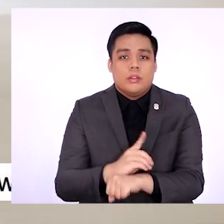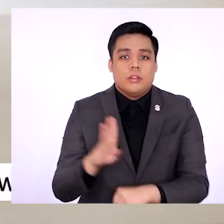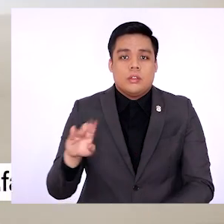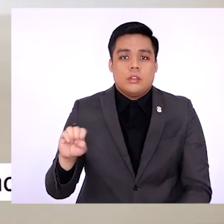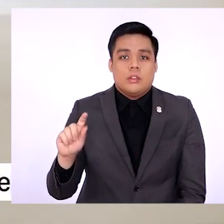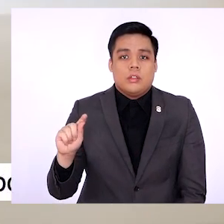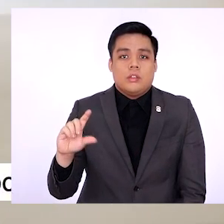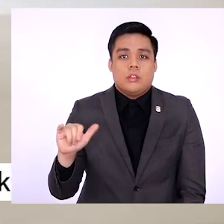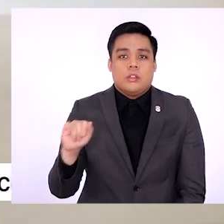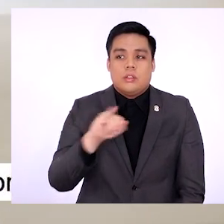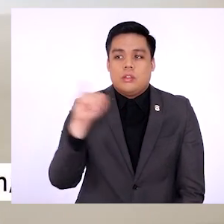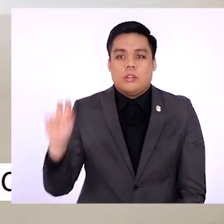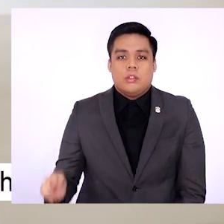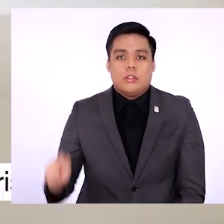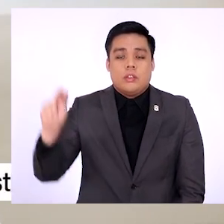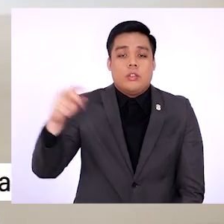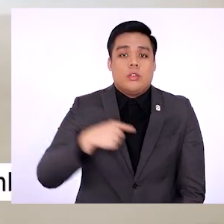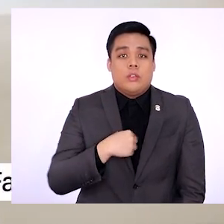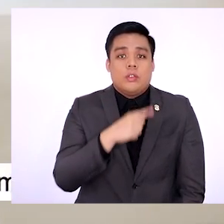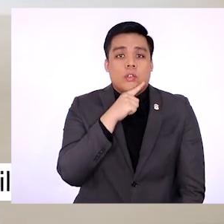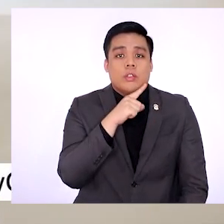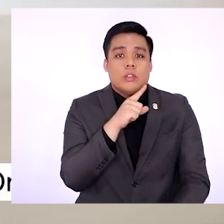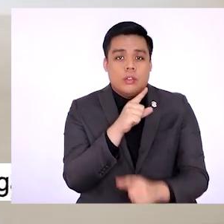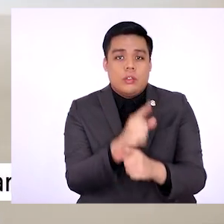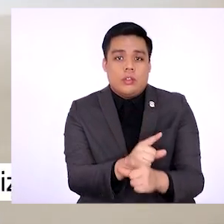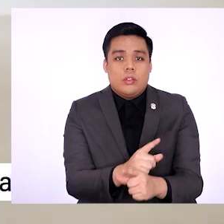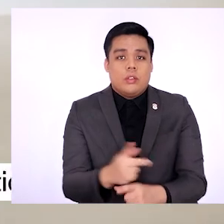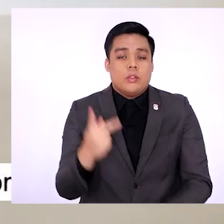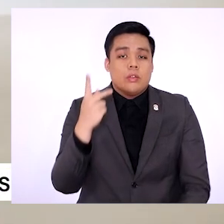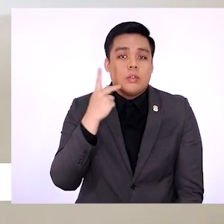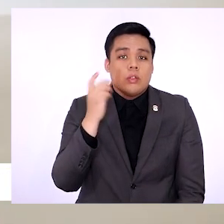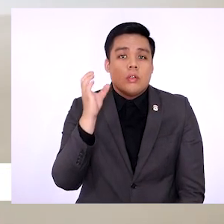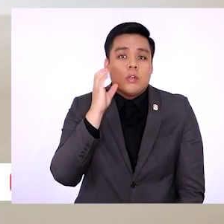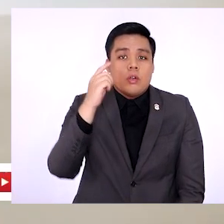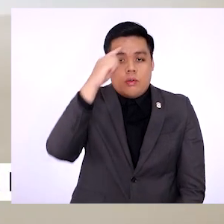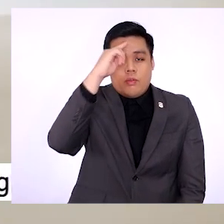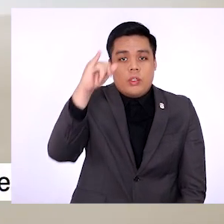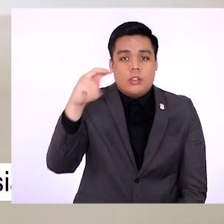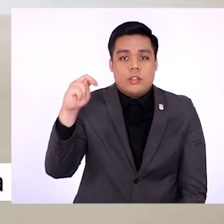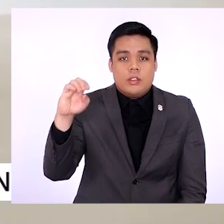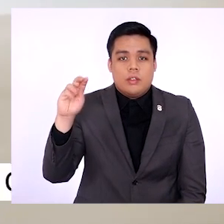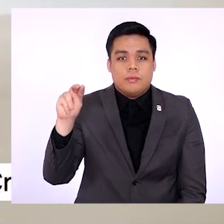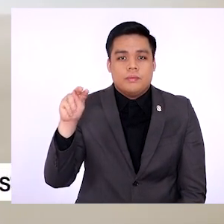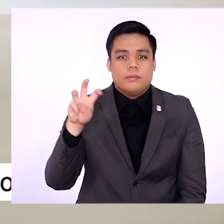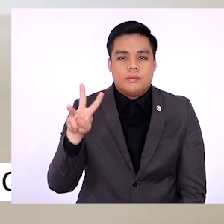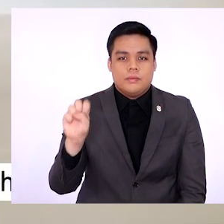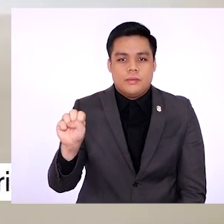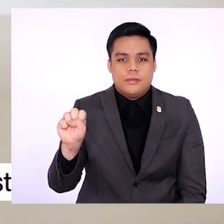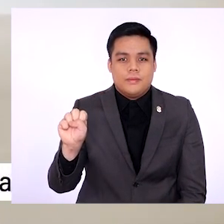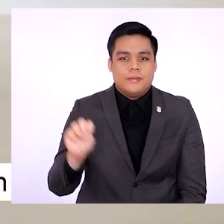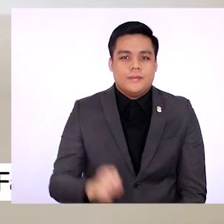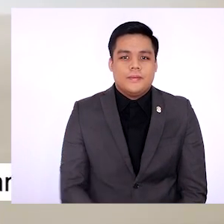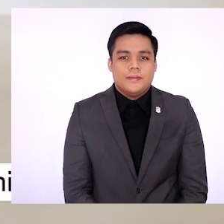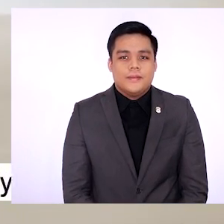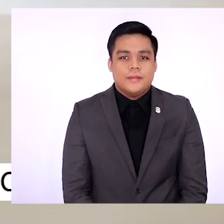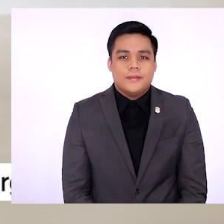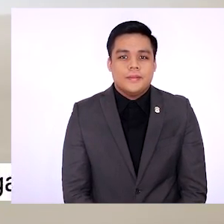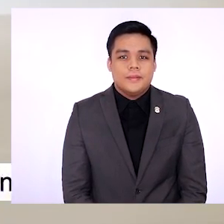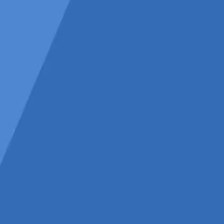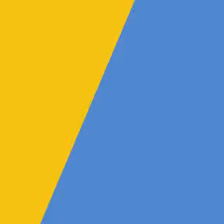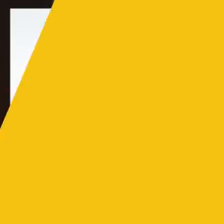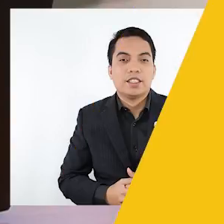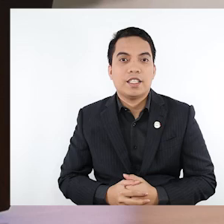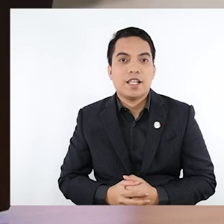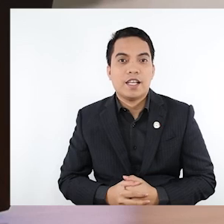distrito ng Batac City, Ilocos Norte, ako po ang kapatid na Chloe Castro para sa Iglesia ni Cristo News Network.